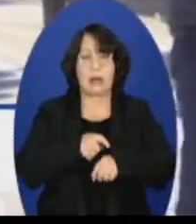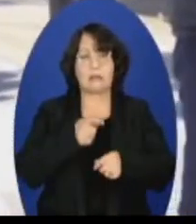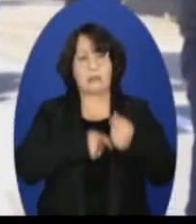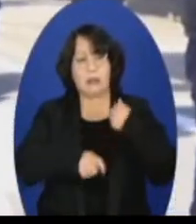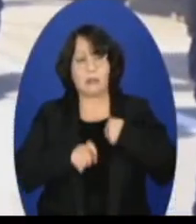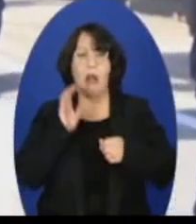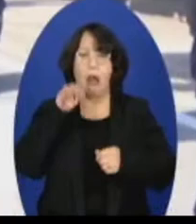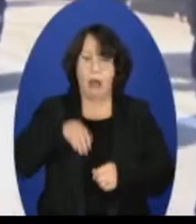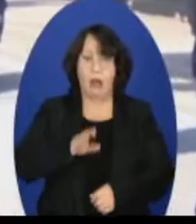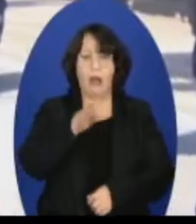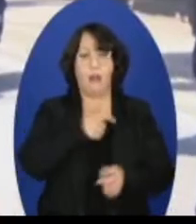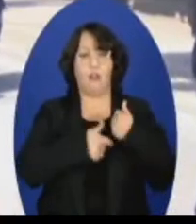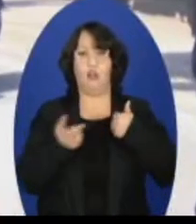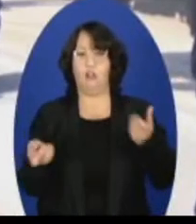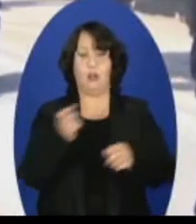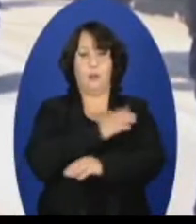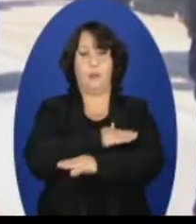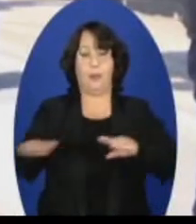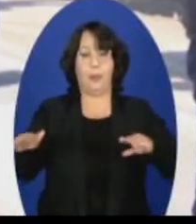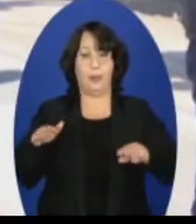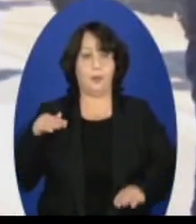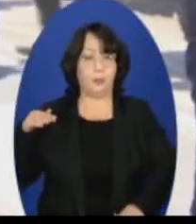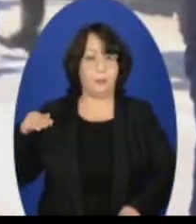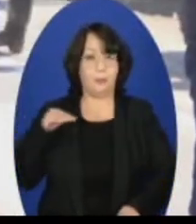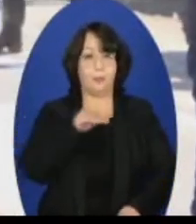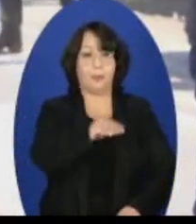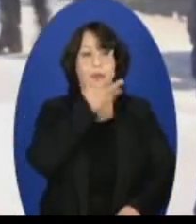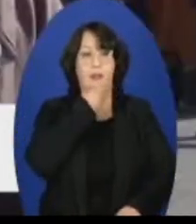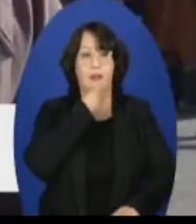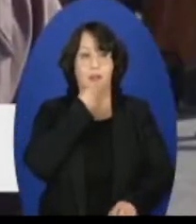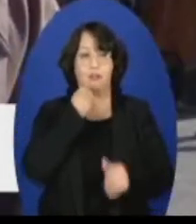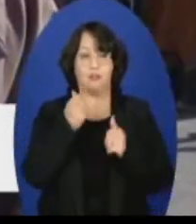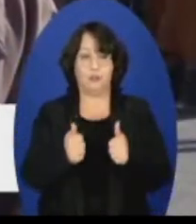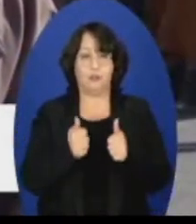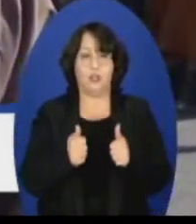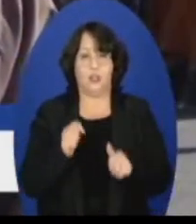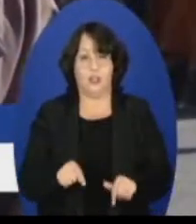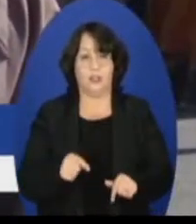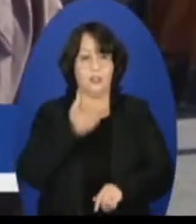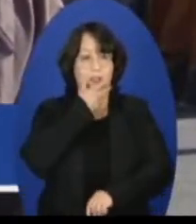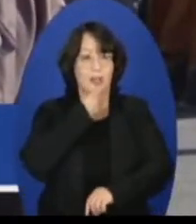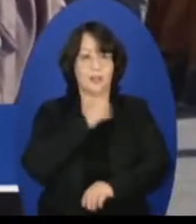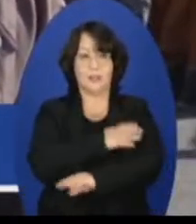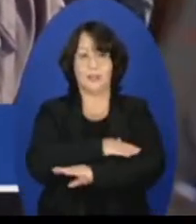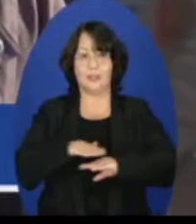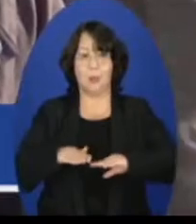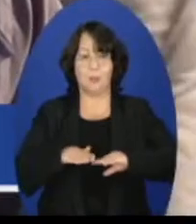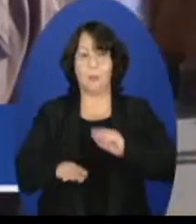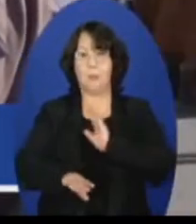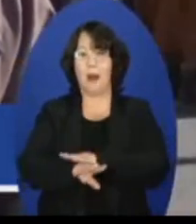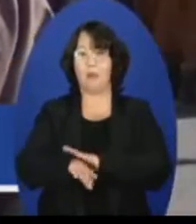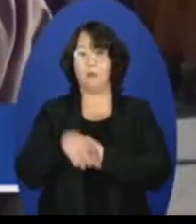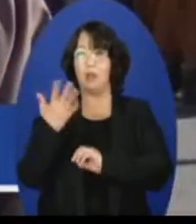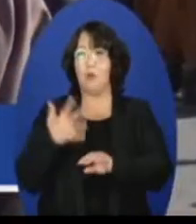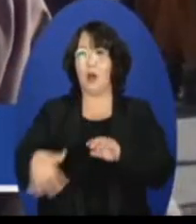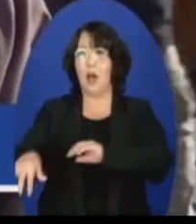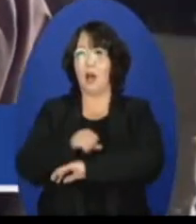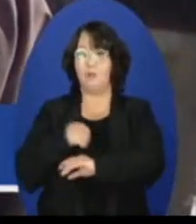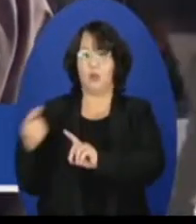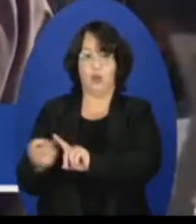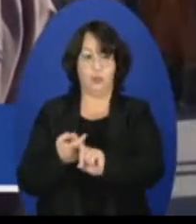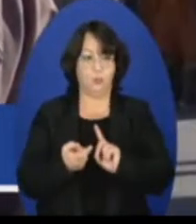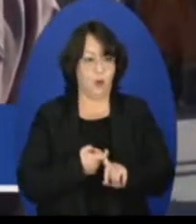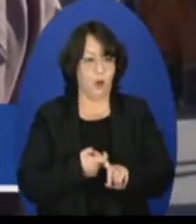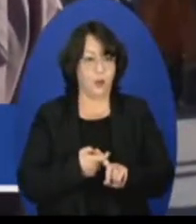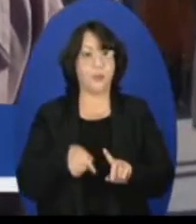хүндэлтэй байсан одоо үнэхээр сайхан болсон байна гэдгийг одоо хэлмээр байна. Энэ сайхан зам бол зөвхөн баруун тав аймгийн холбоо